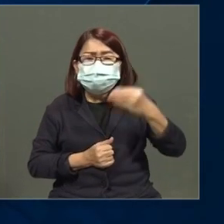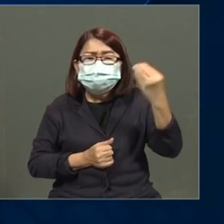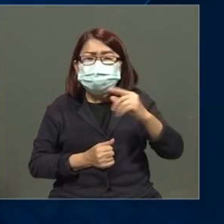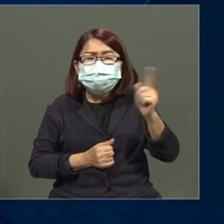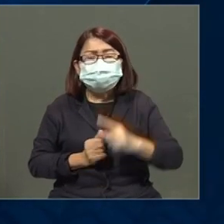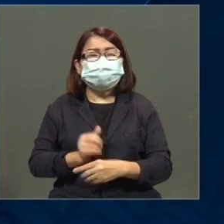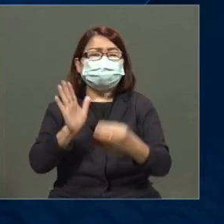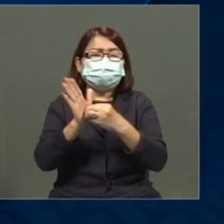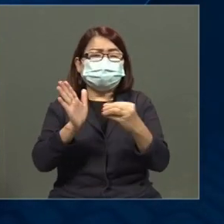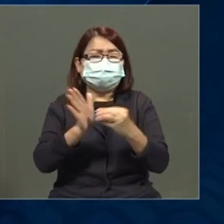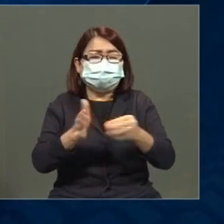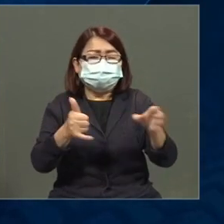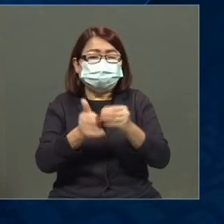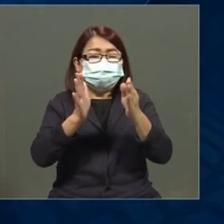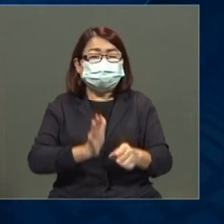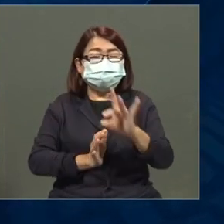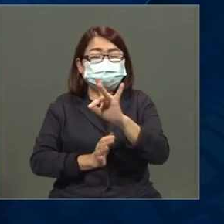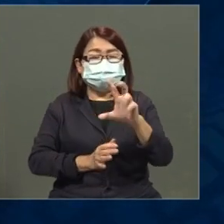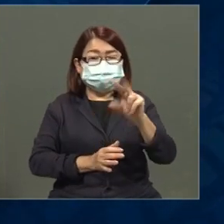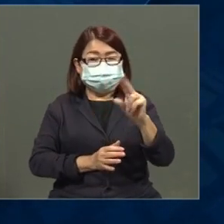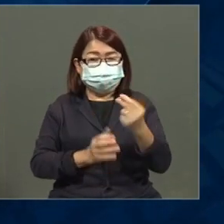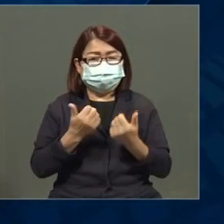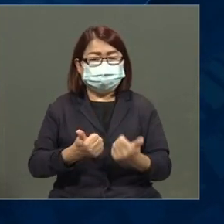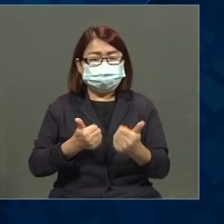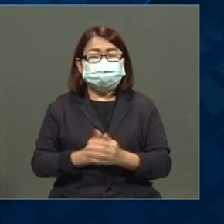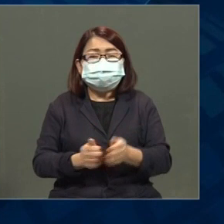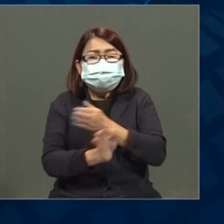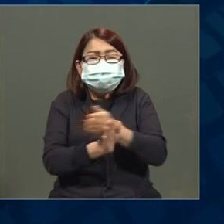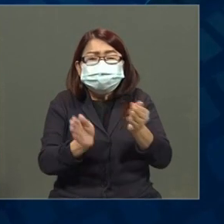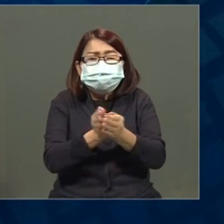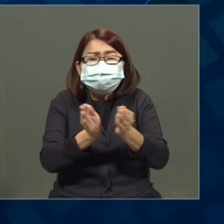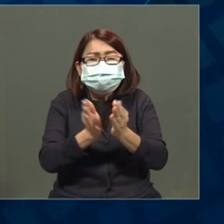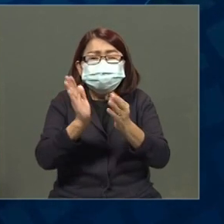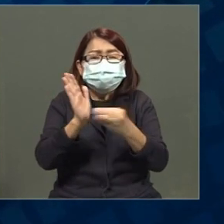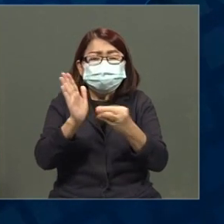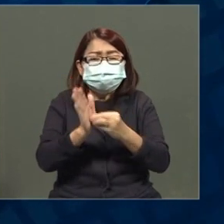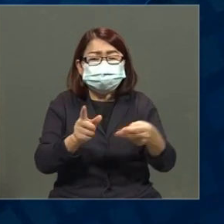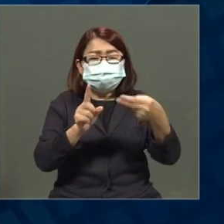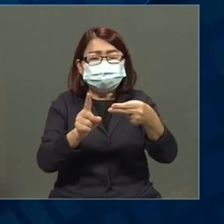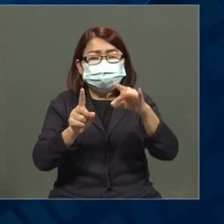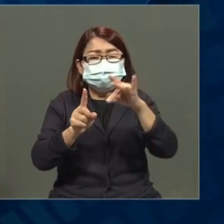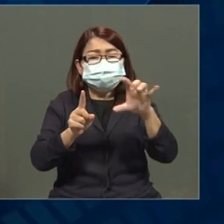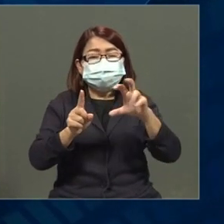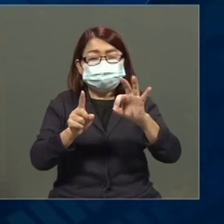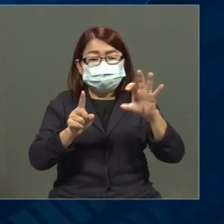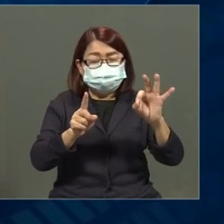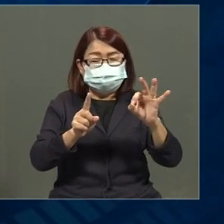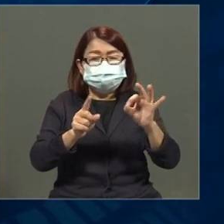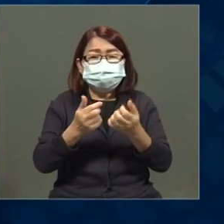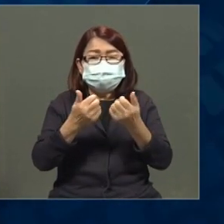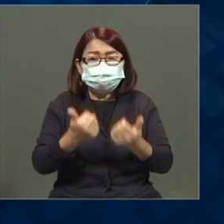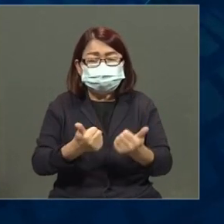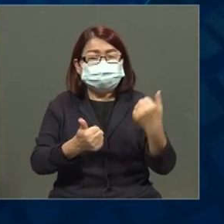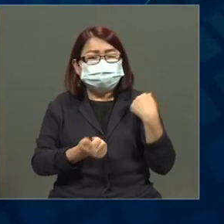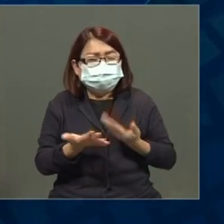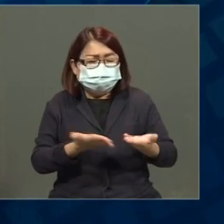ะยังเป็น830รายในวันนี้นะคะทำให้ยอดสะสมกทม.อยู่ที่ 1,899 ในวันนี้นะคะก็มีการ